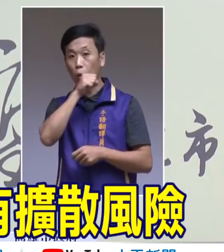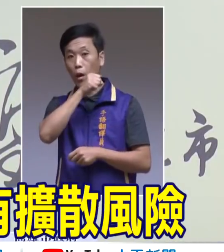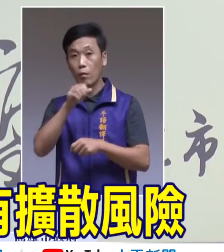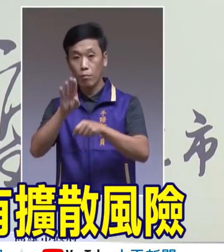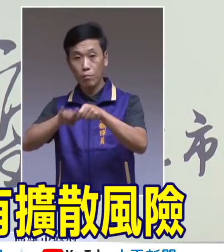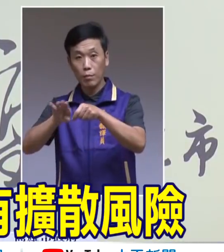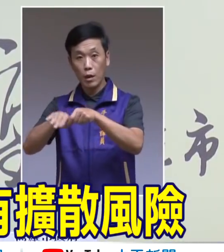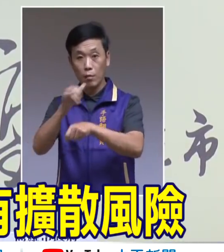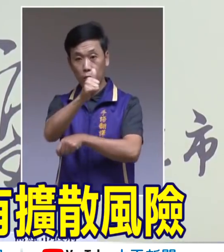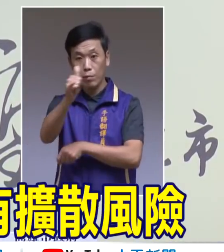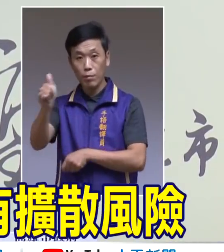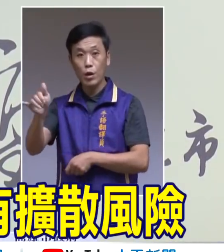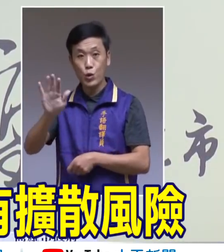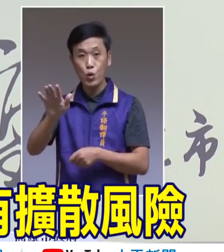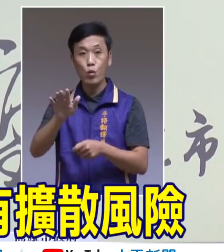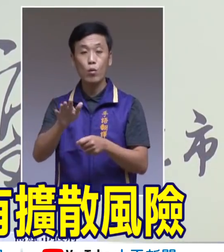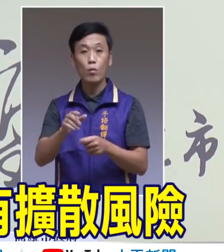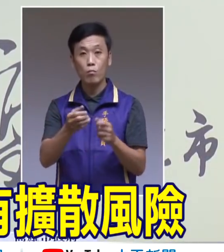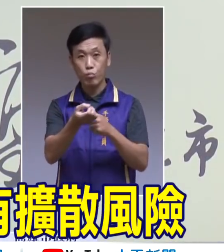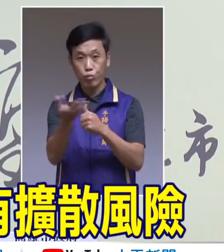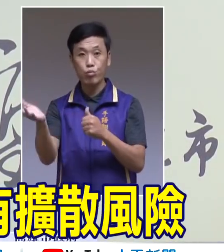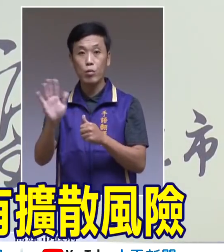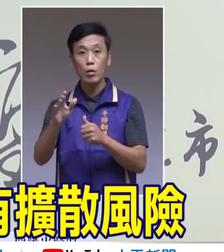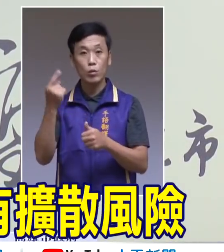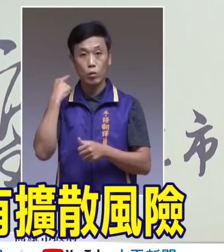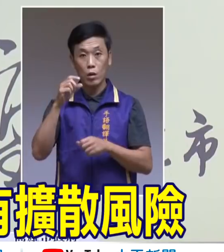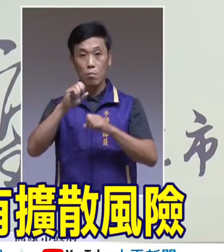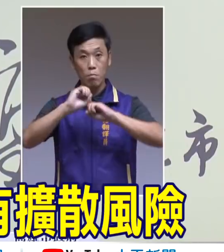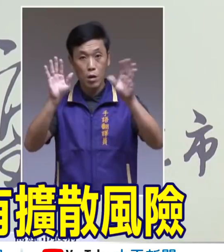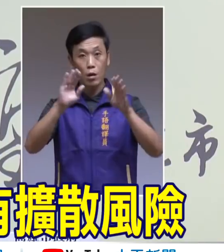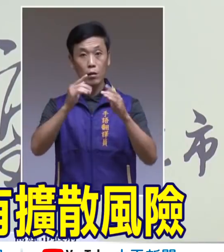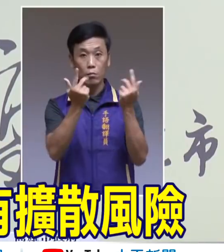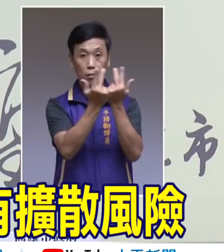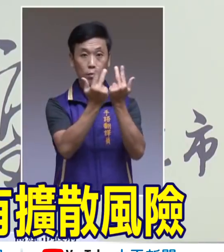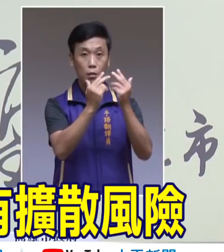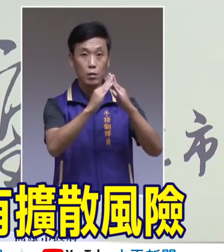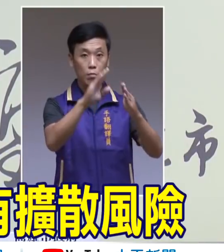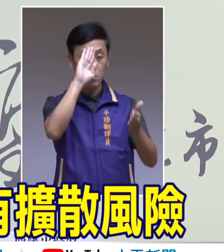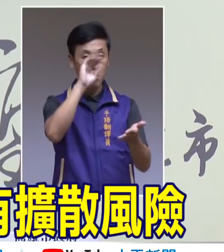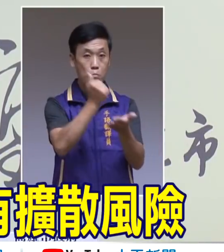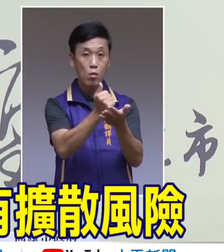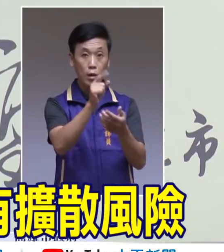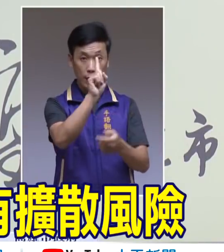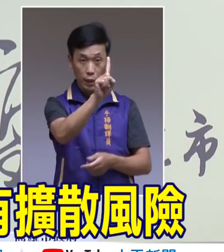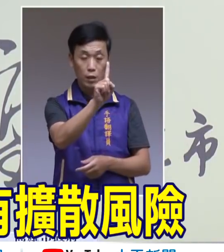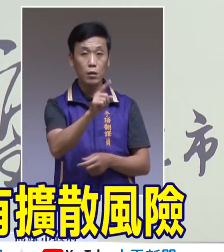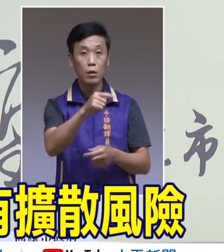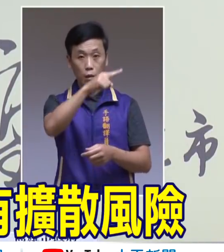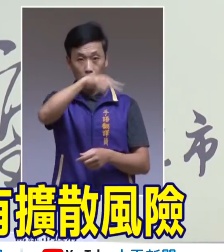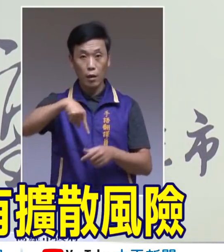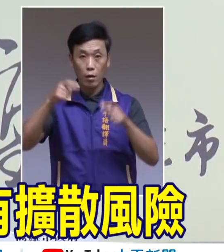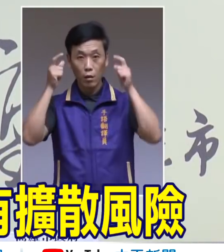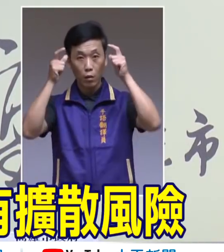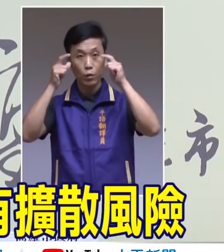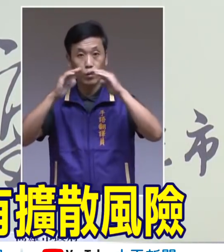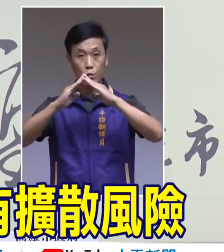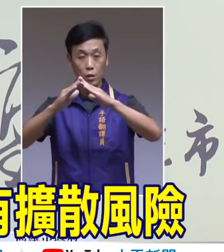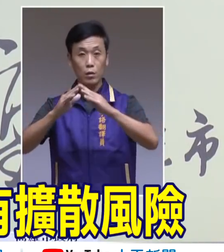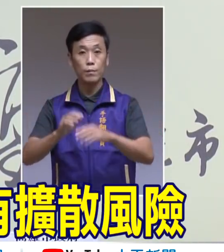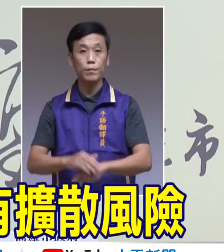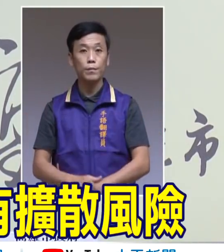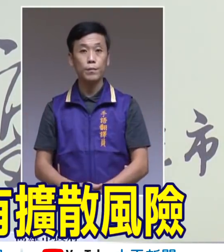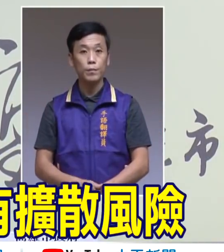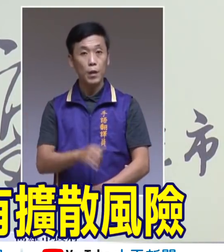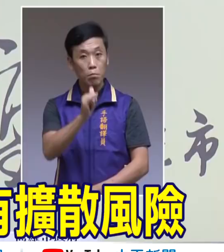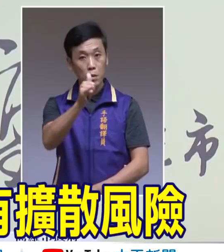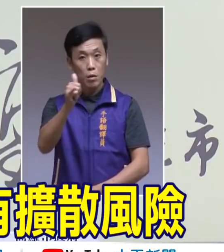昨天啊，我们也公布了一例啊新北市的确诊个案啊，那在高雄啊的有一些啊